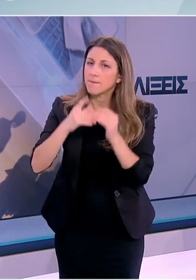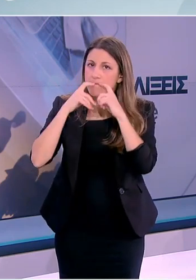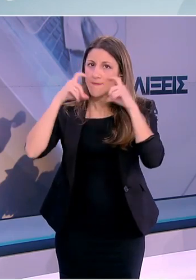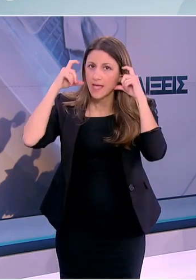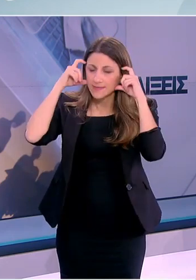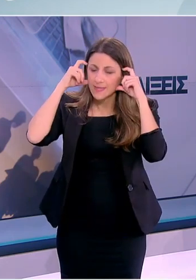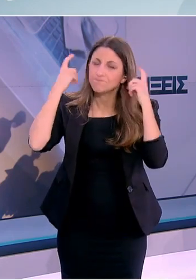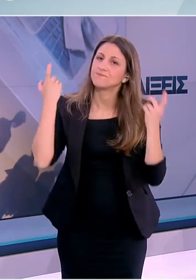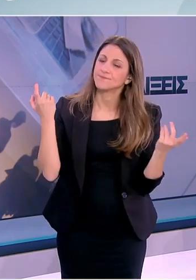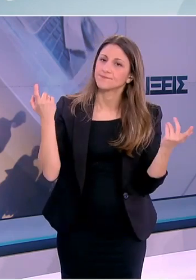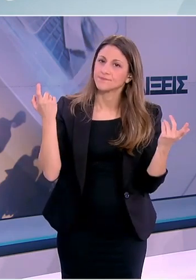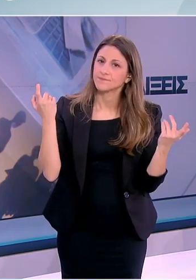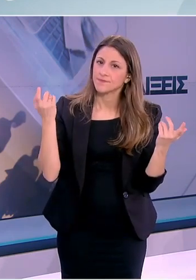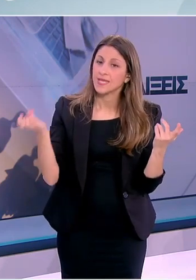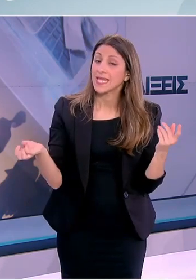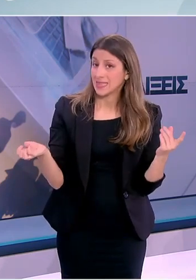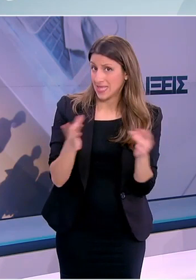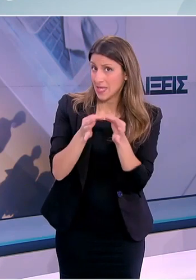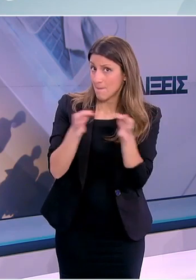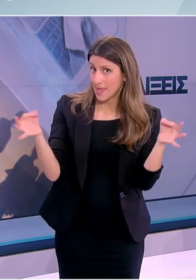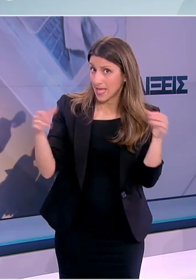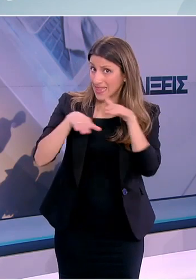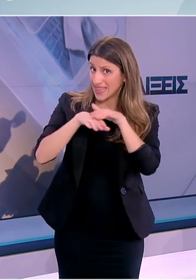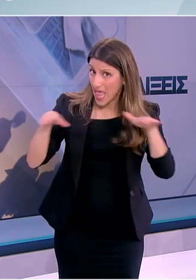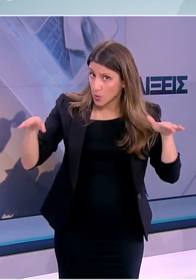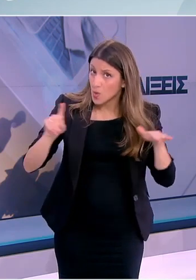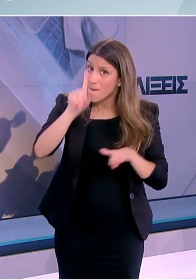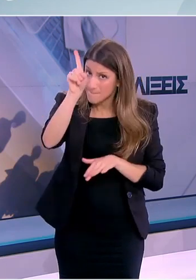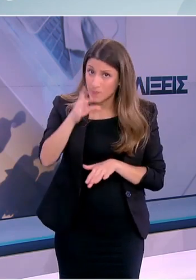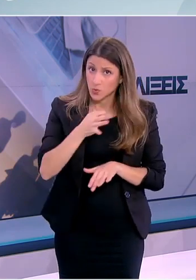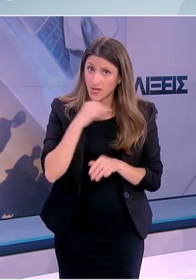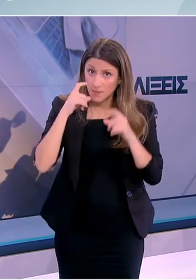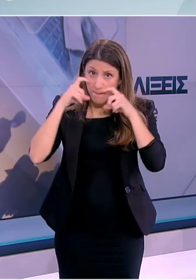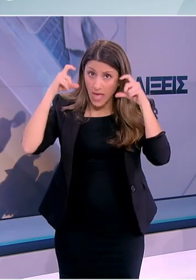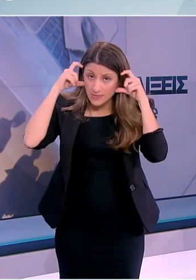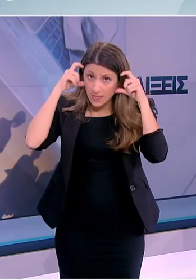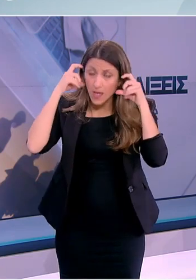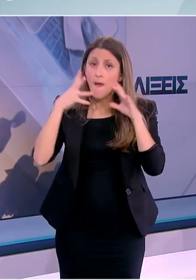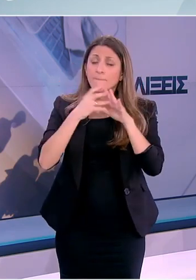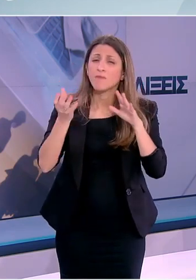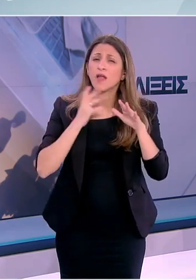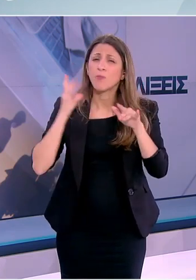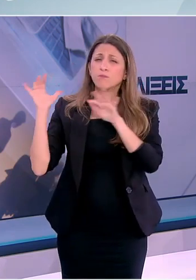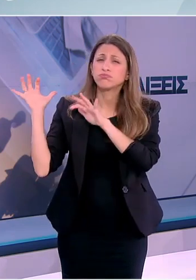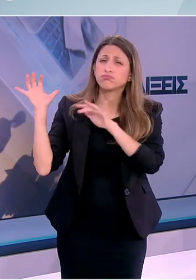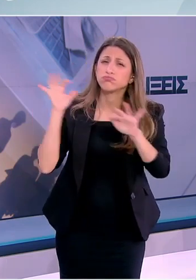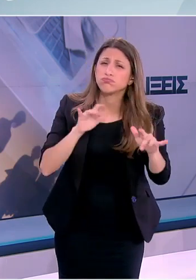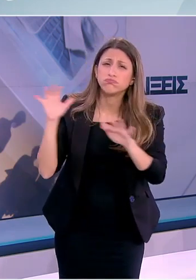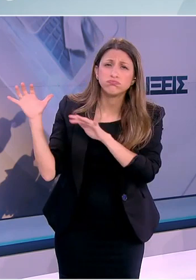φτάνει σε αυτό την άρση των μέτρων. Και ιδιαίτερα για κάποιους ειδικούς χώρους, χώρους παρατηρείται συναθρισμός,